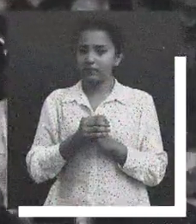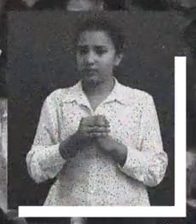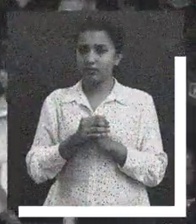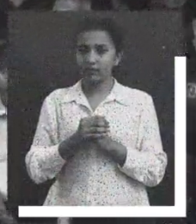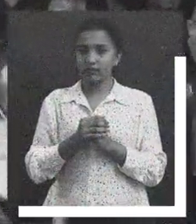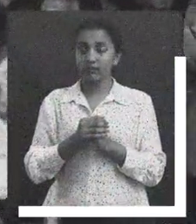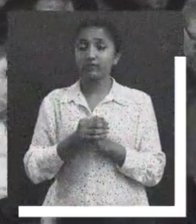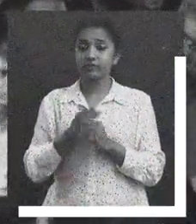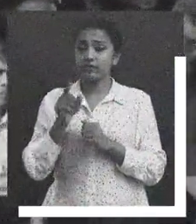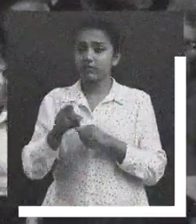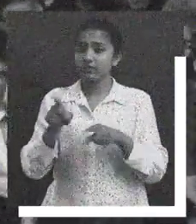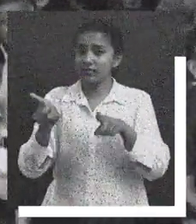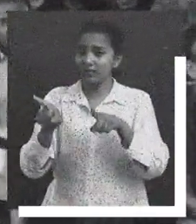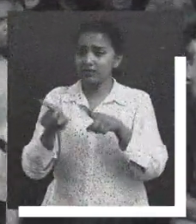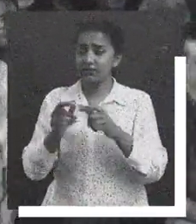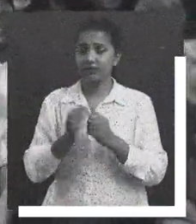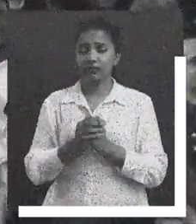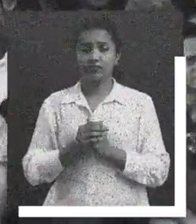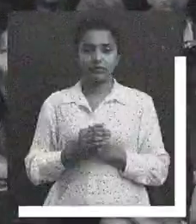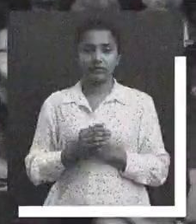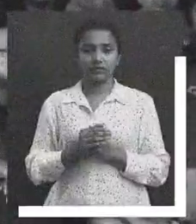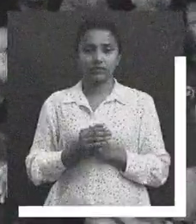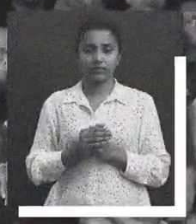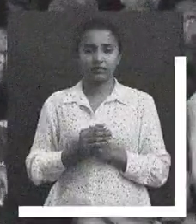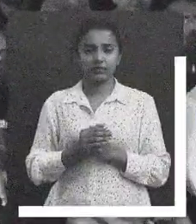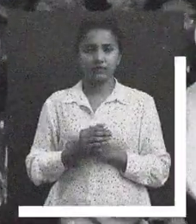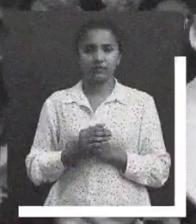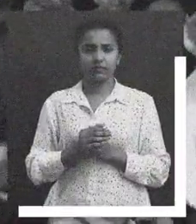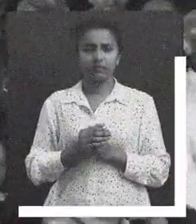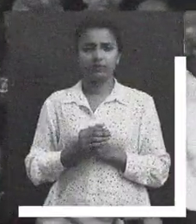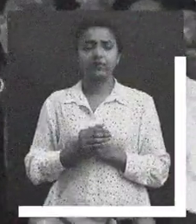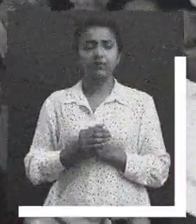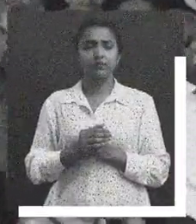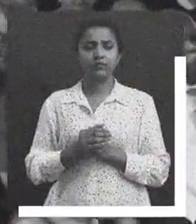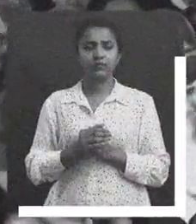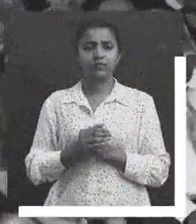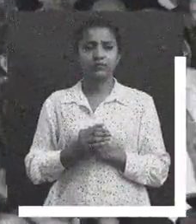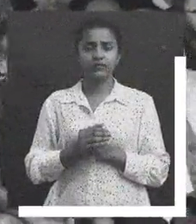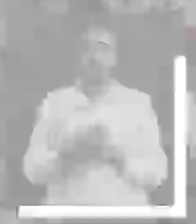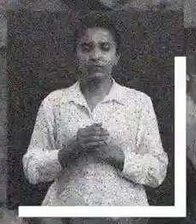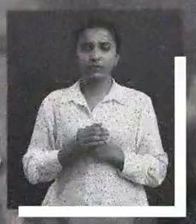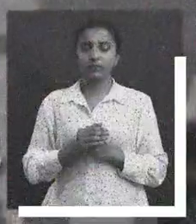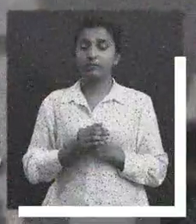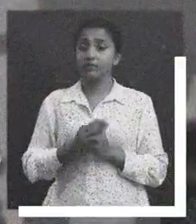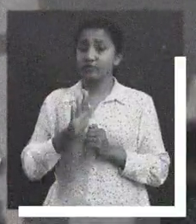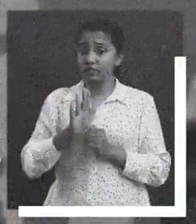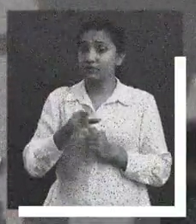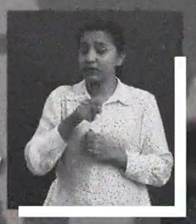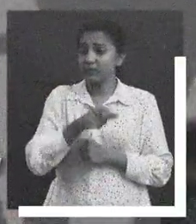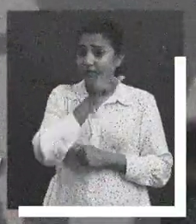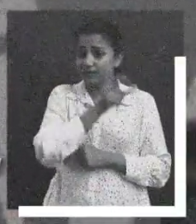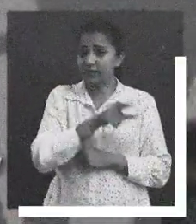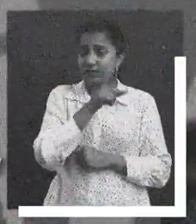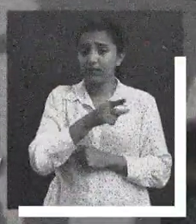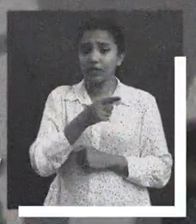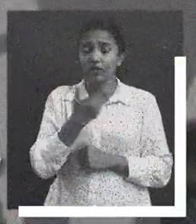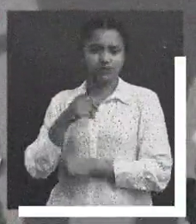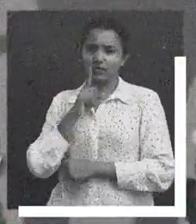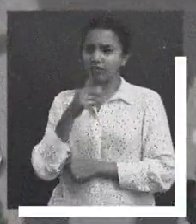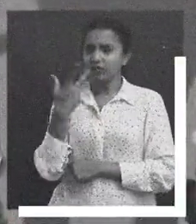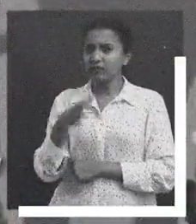එහෙමයි ෆ්‍රී සූට් එකට යන කාශ්මීර වල මේ බීච් එකේ ඉන්න බීච් බෝයි මතකද ඉතින් ඒගොල්ලෝ කලබල විය